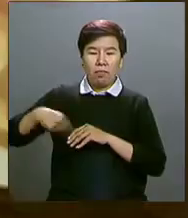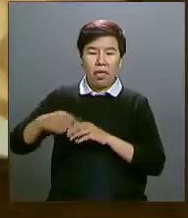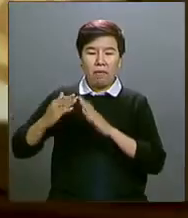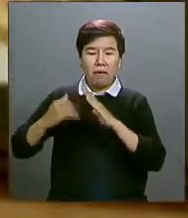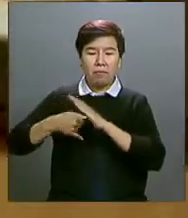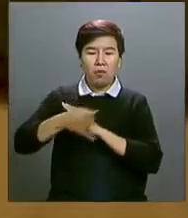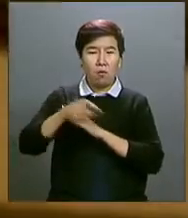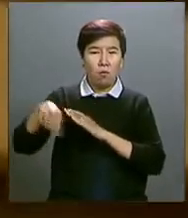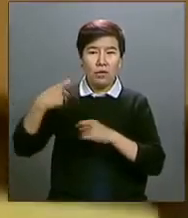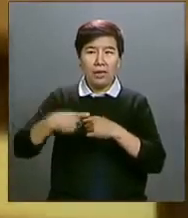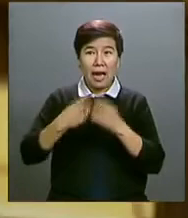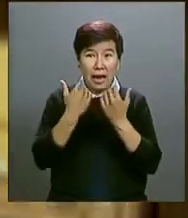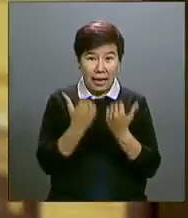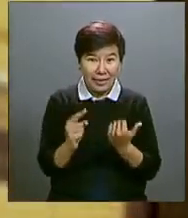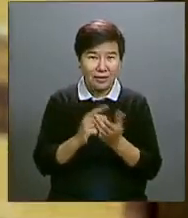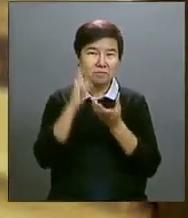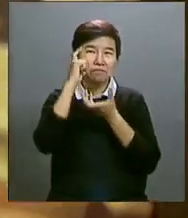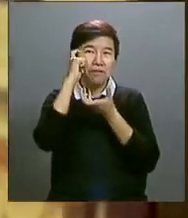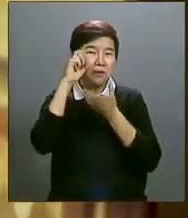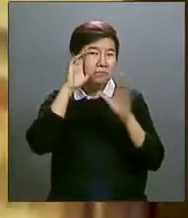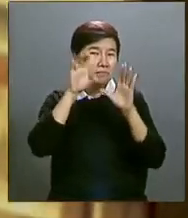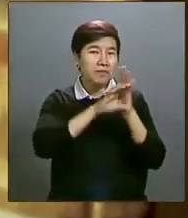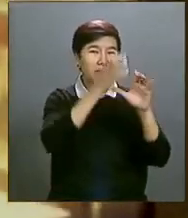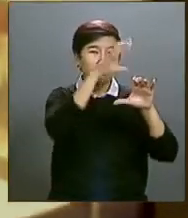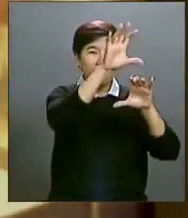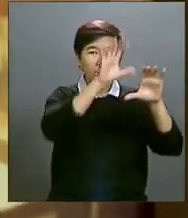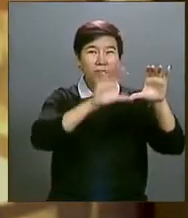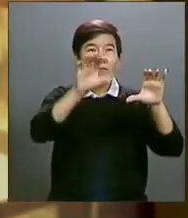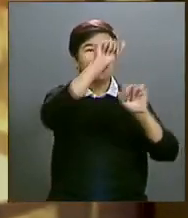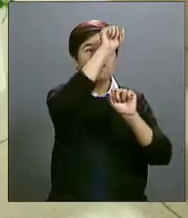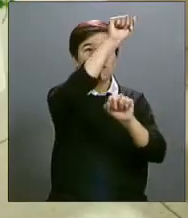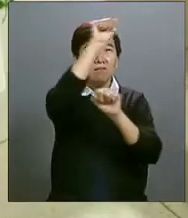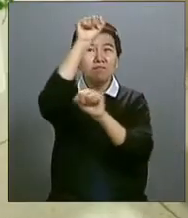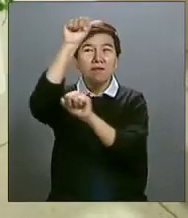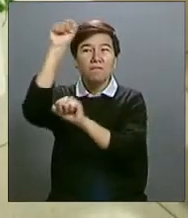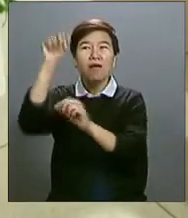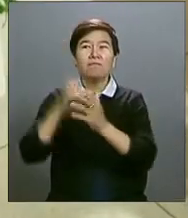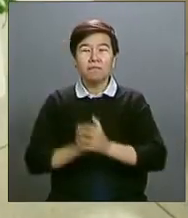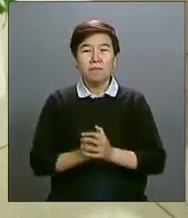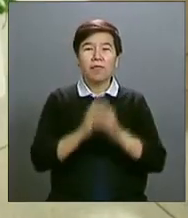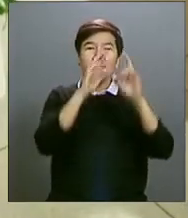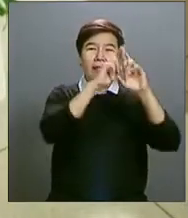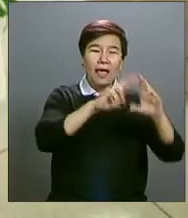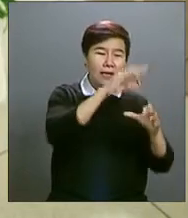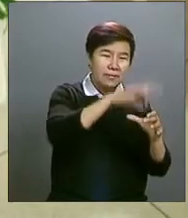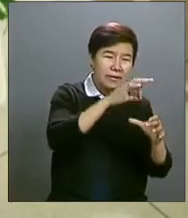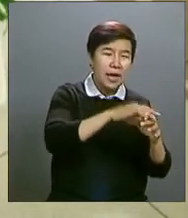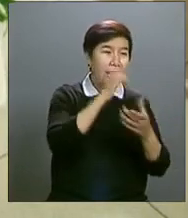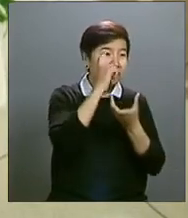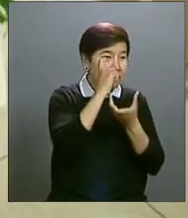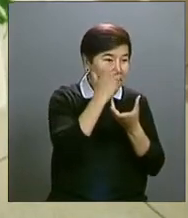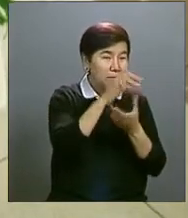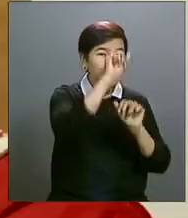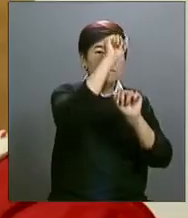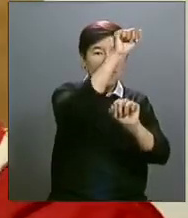นาในแบบชาวจังหวัดปัตตานีจำลองเสมือนภาพติดผนังบ้านซึ่งมีทั้งภาพในร้านน้ำชาสื่อชีวิตประจำวันและ